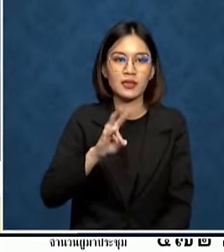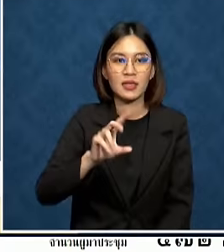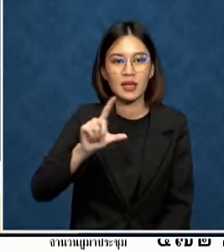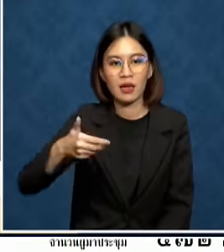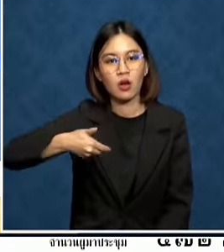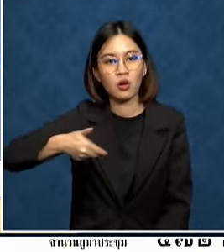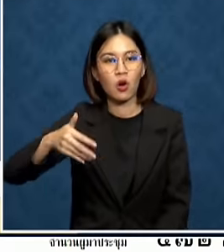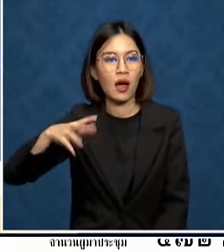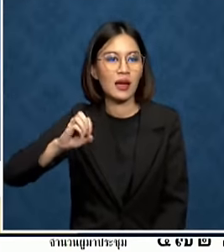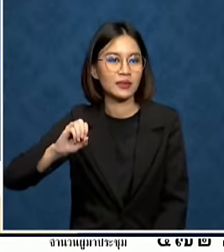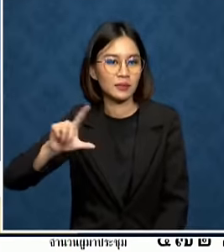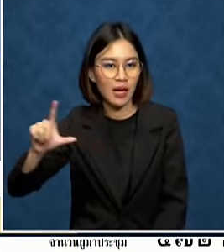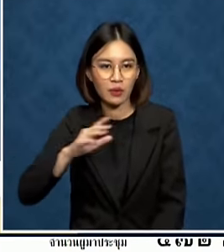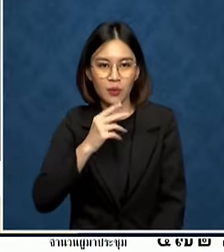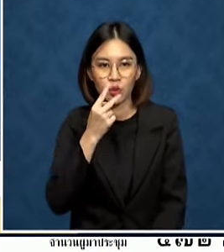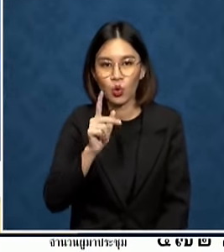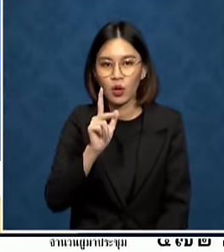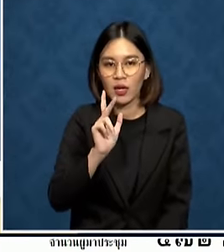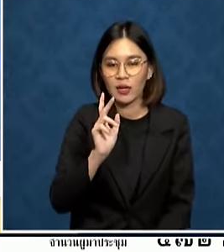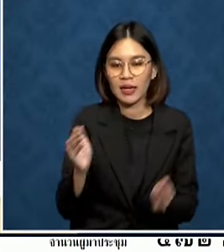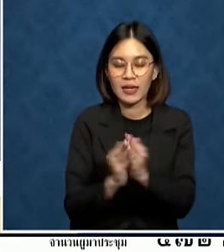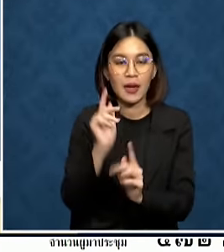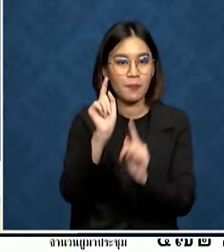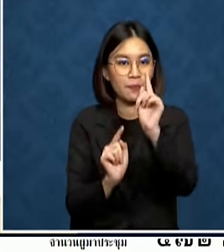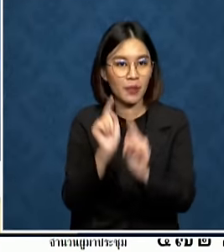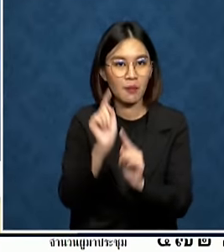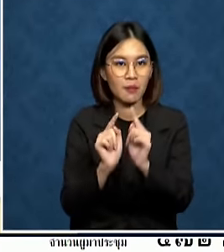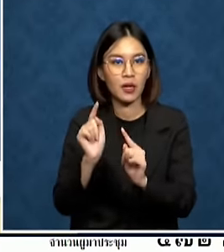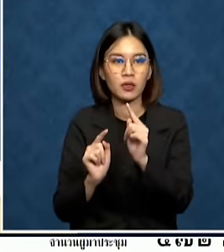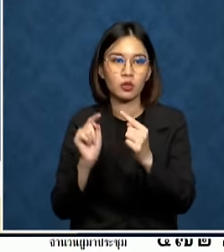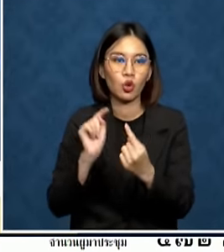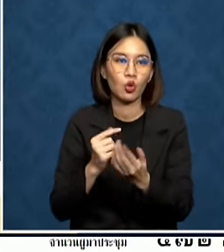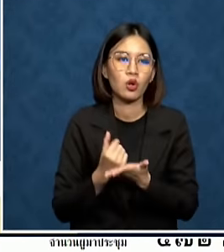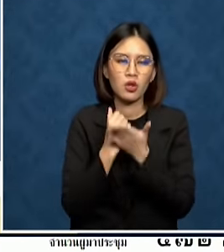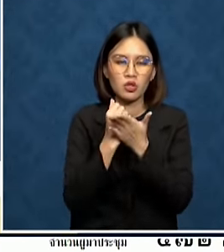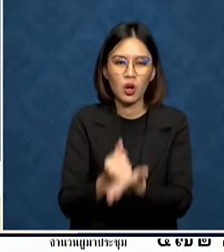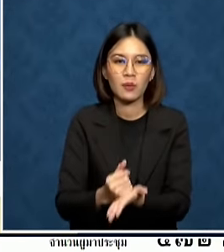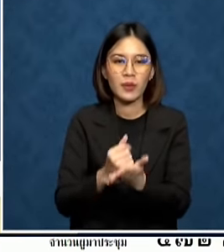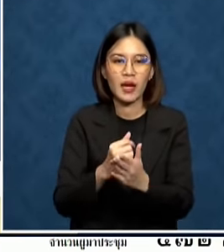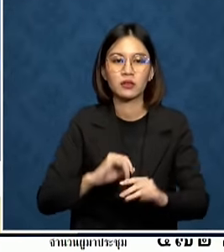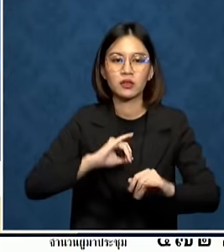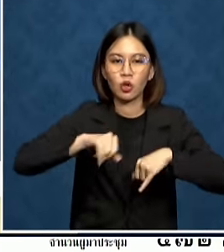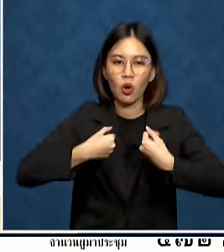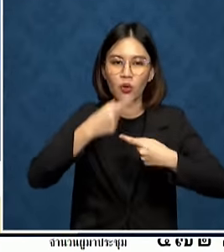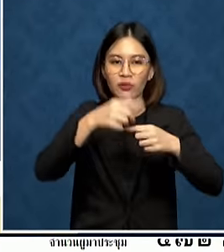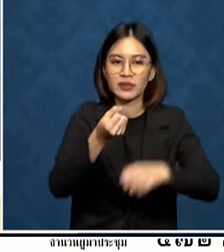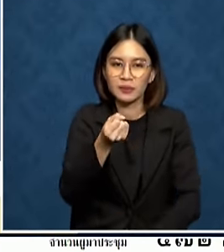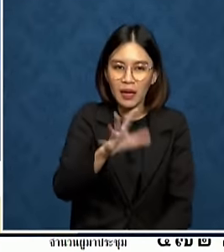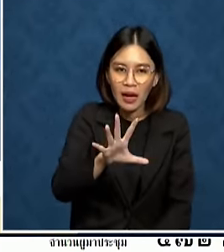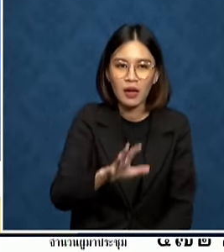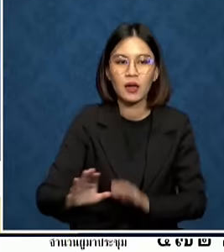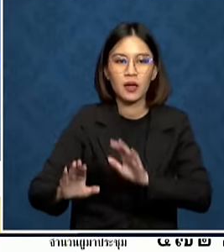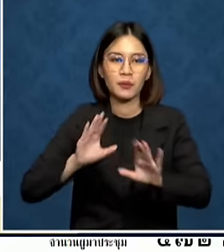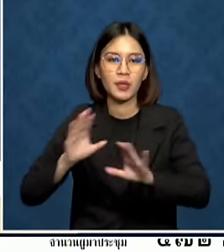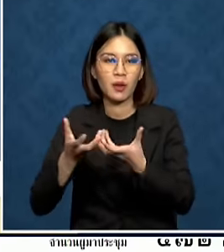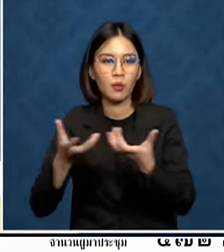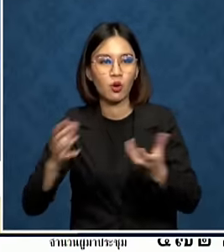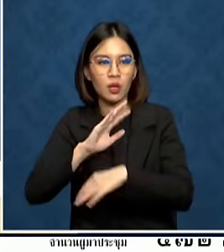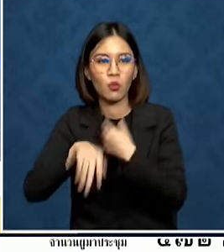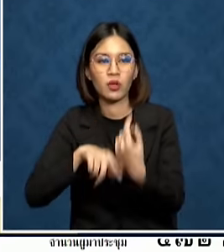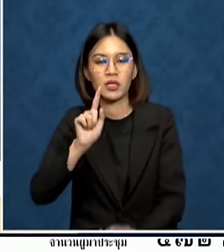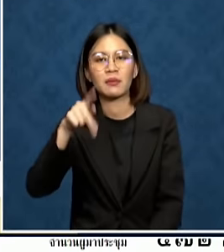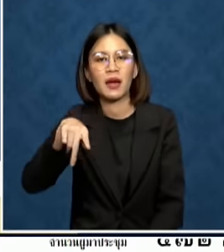5050ล้านถ้าไปดู KPIของงบ 7ล้านก็สำหรับช่วยเพียง 15กิจการนะครับเทียบกับอุตสาหกรรมชิ้นส่วนยานยนต์ 1,700